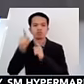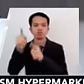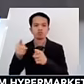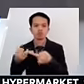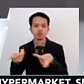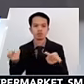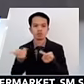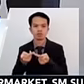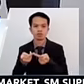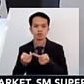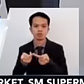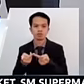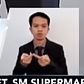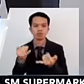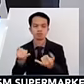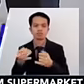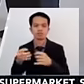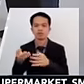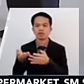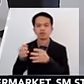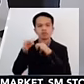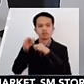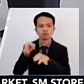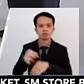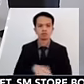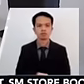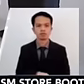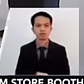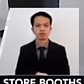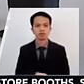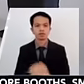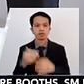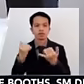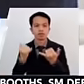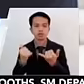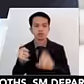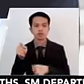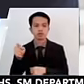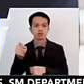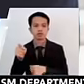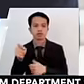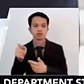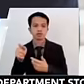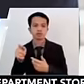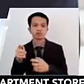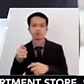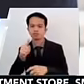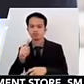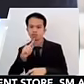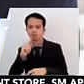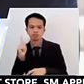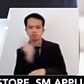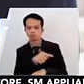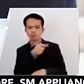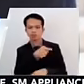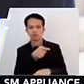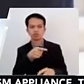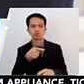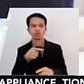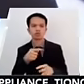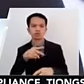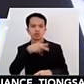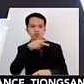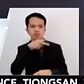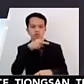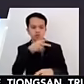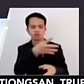na nagpapaliwanag. Isang testigo umano ang lumutang sa mga pulis at itinuro ang suspect. Doon na siya inaresto ng mga